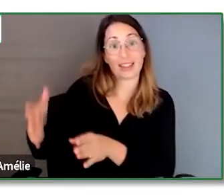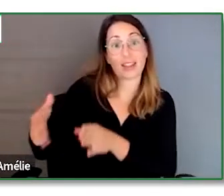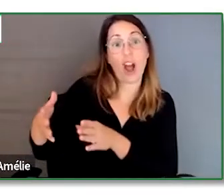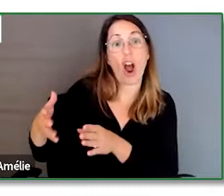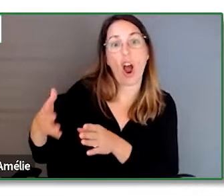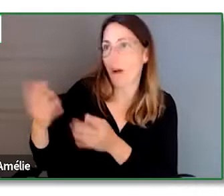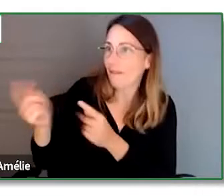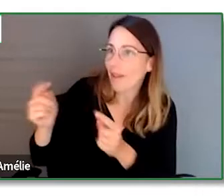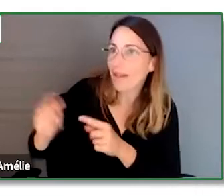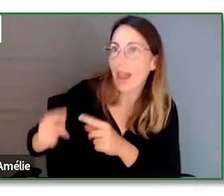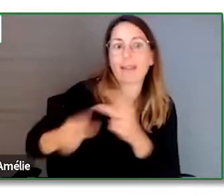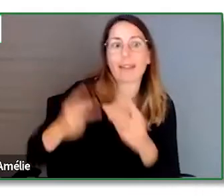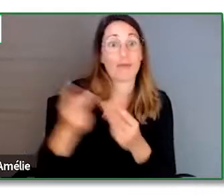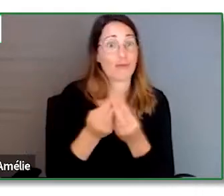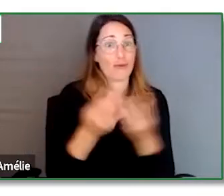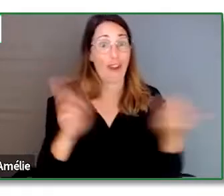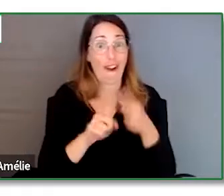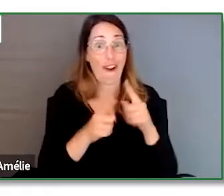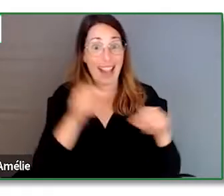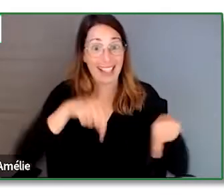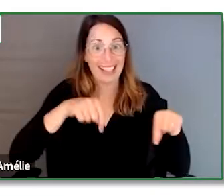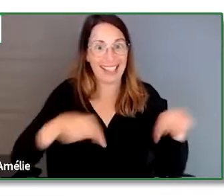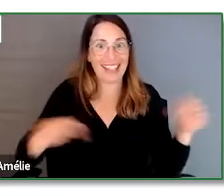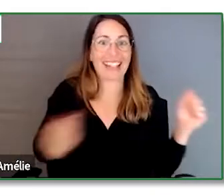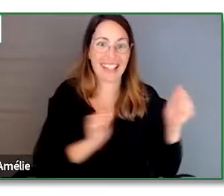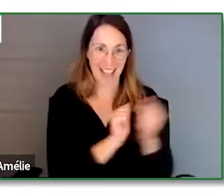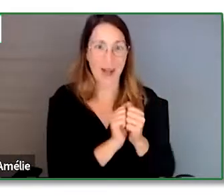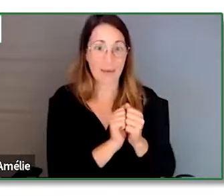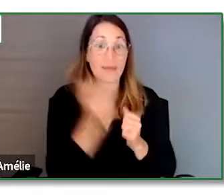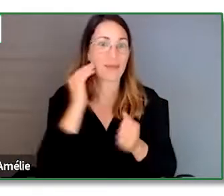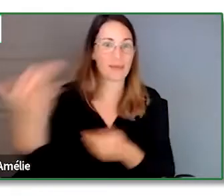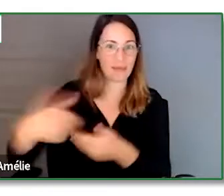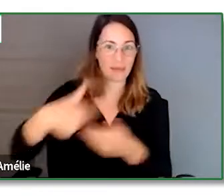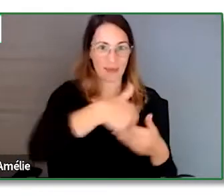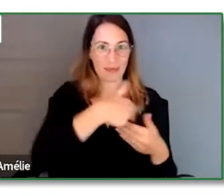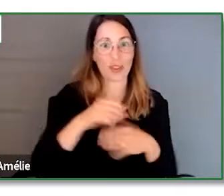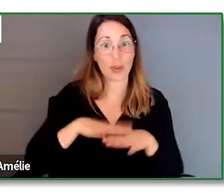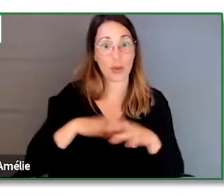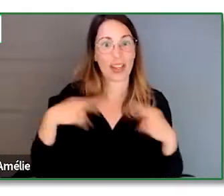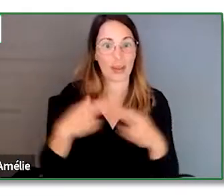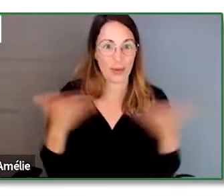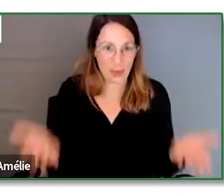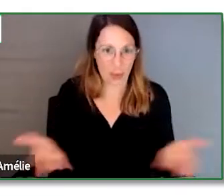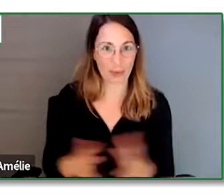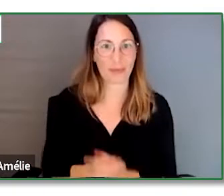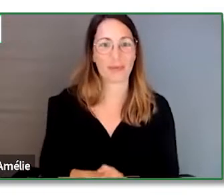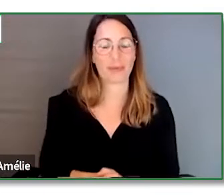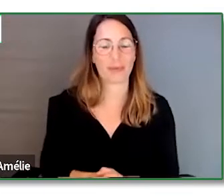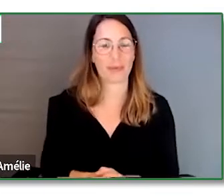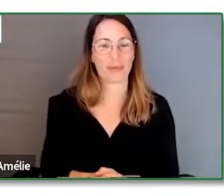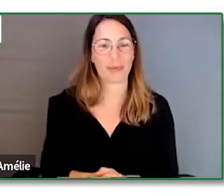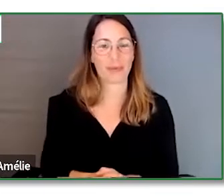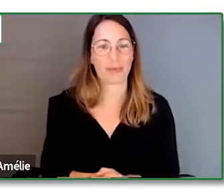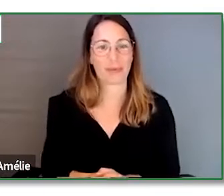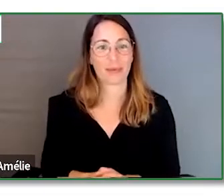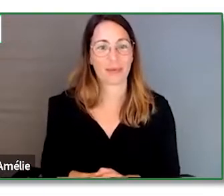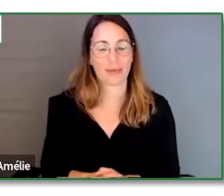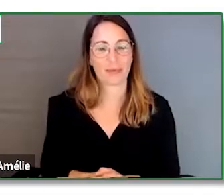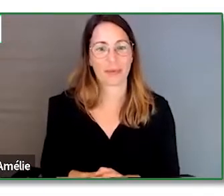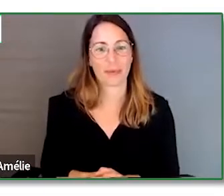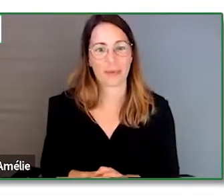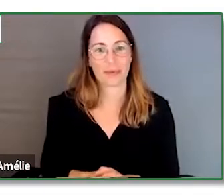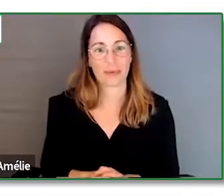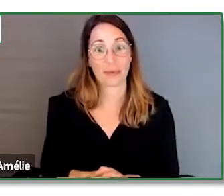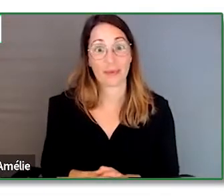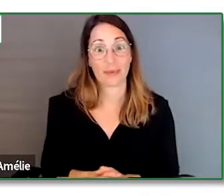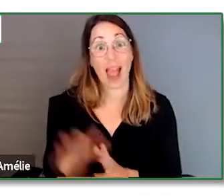aujourd'hui avec moi, je sais qu'ils participent à la rencontre. So, as Alison mentioned, my name is Marie-Hélène. Comme Alison